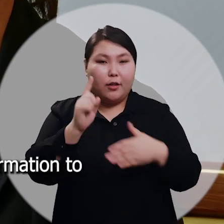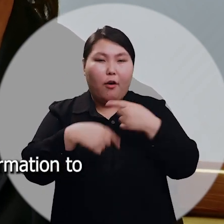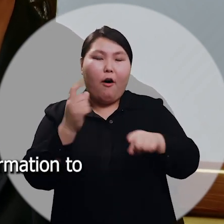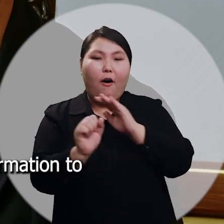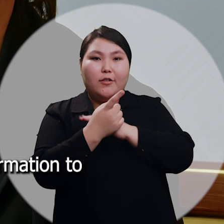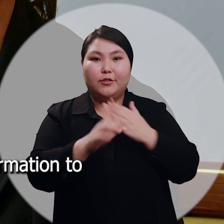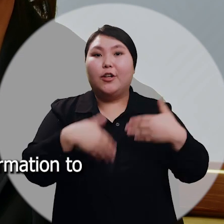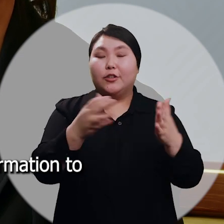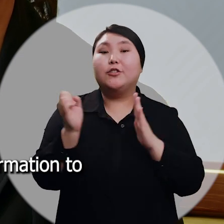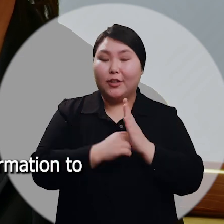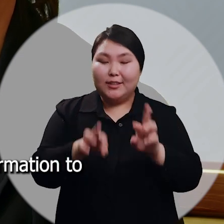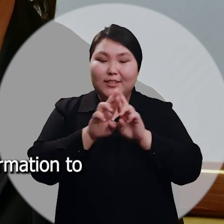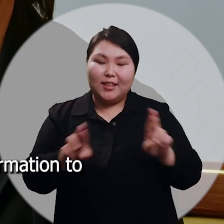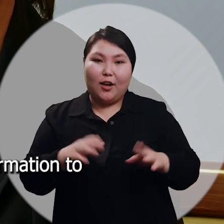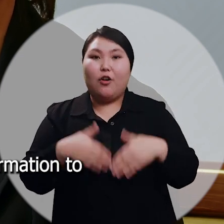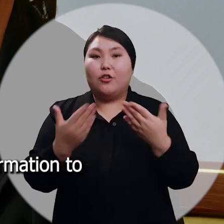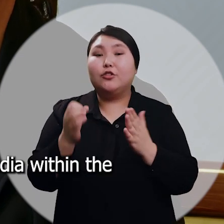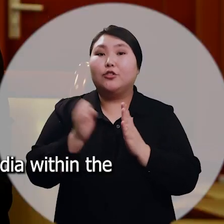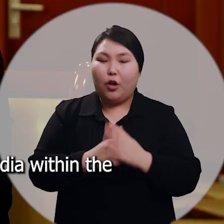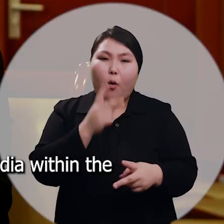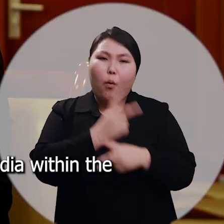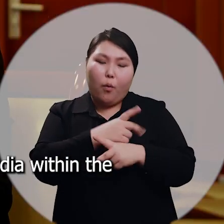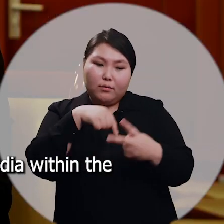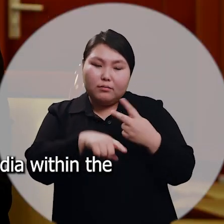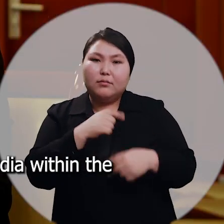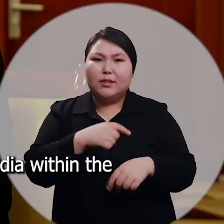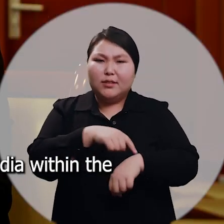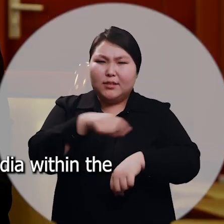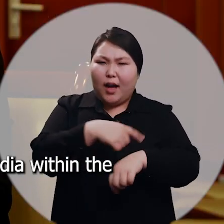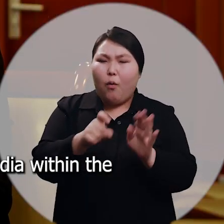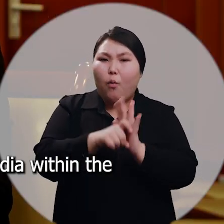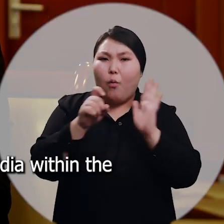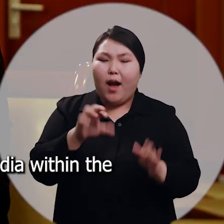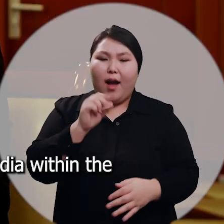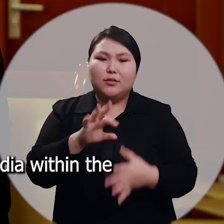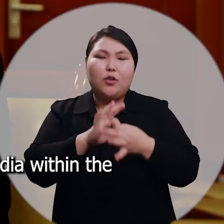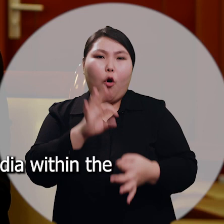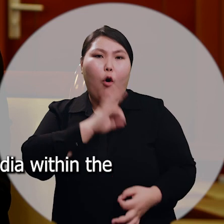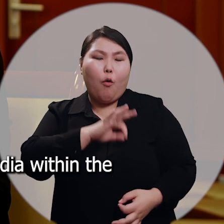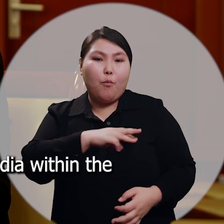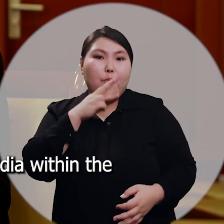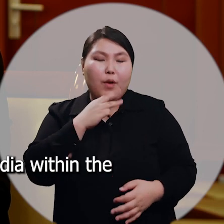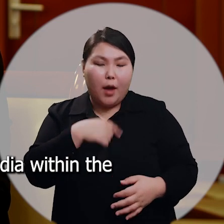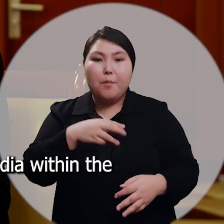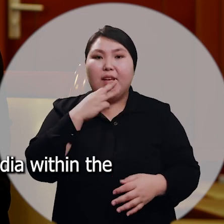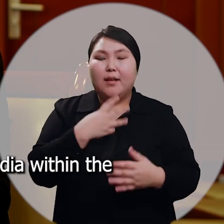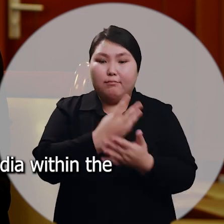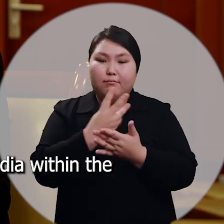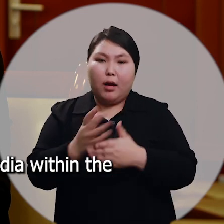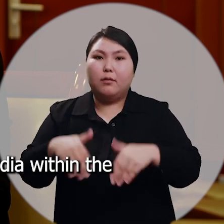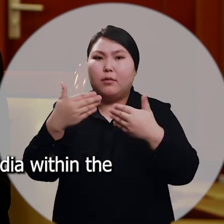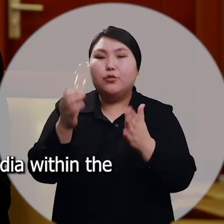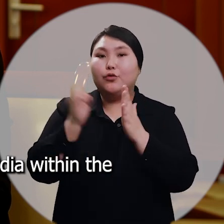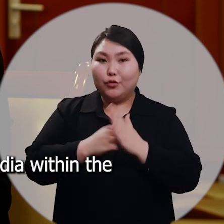оныслыхтэй оор, үхэстэйм бээн, ялгаад үхэстэйм бээн, хуэл цах үхэстэйм бээн, ашуолбогтээн мэдээлый, мэдээлыйн сайтэн дээн,